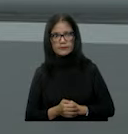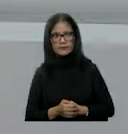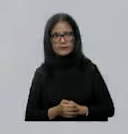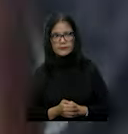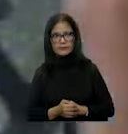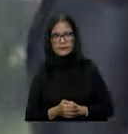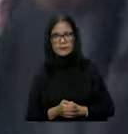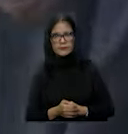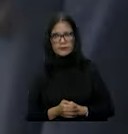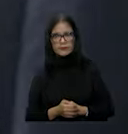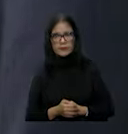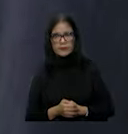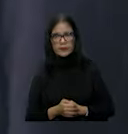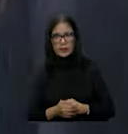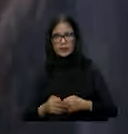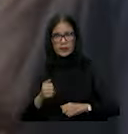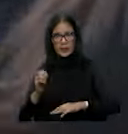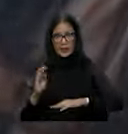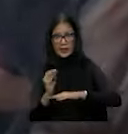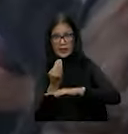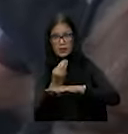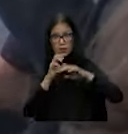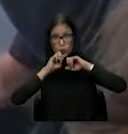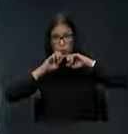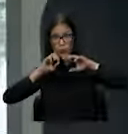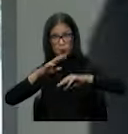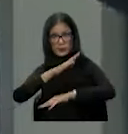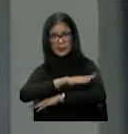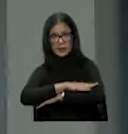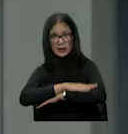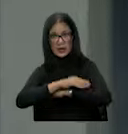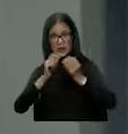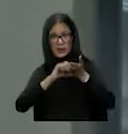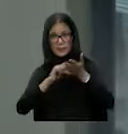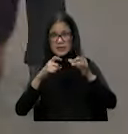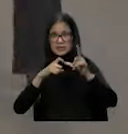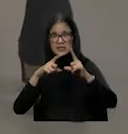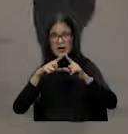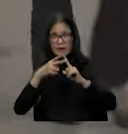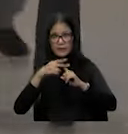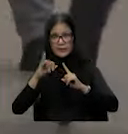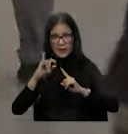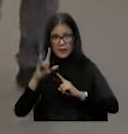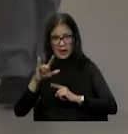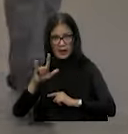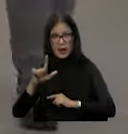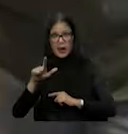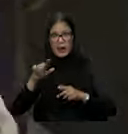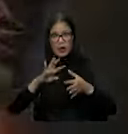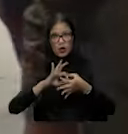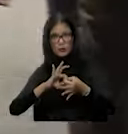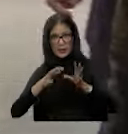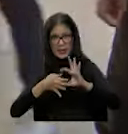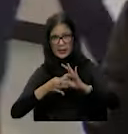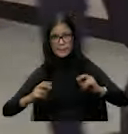atlet direktur pemberitaan inws Media Group safril Nasution menyabut kedatangan chief the mission Olimpiade Paris 2024